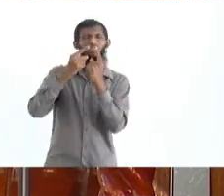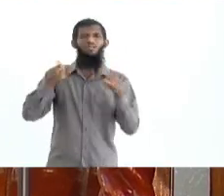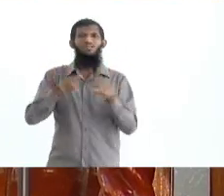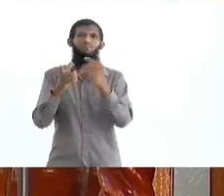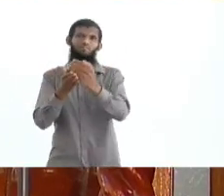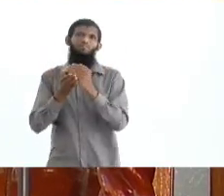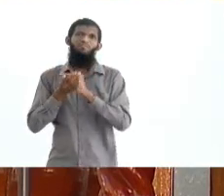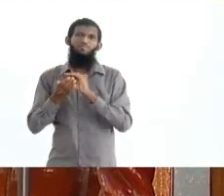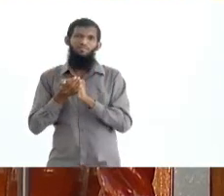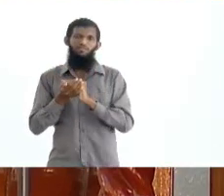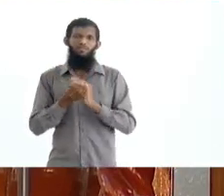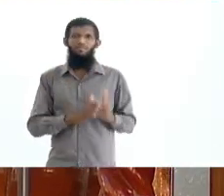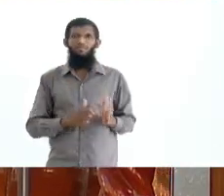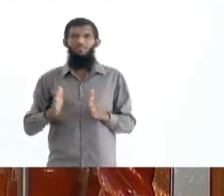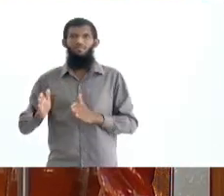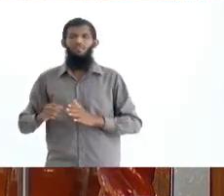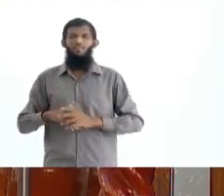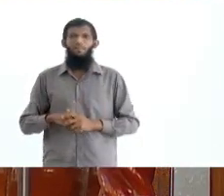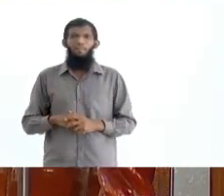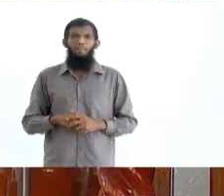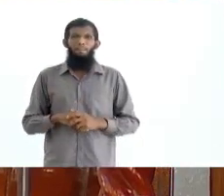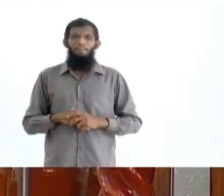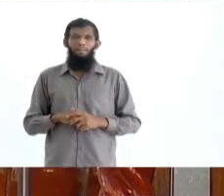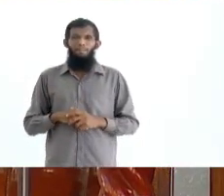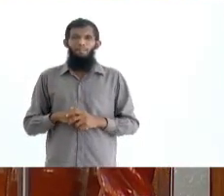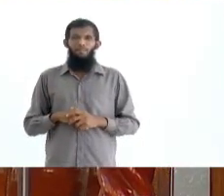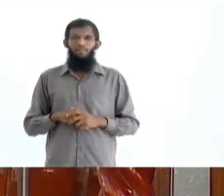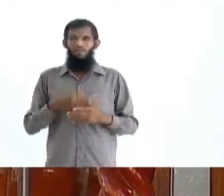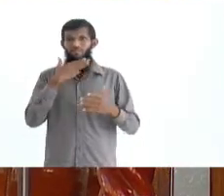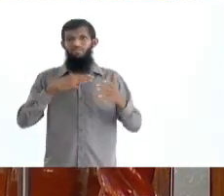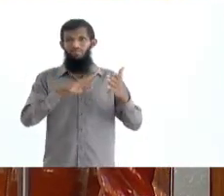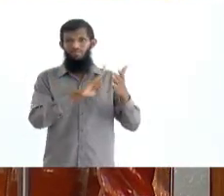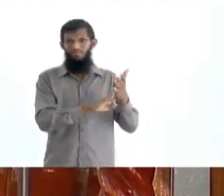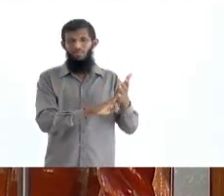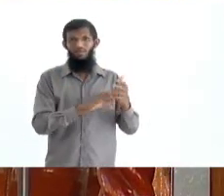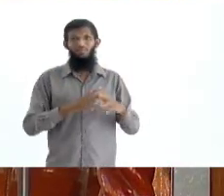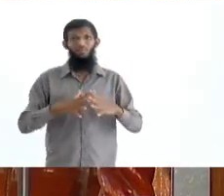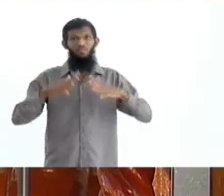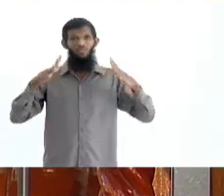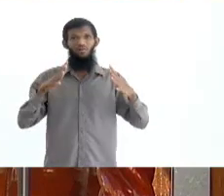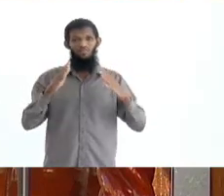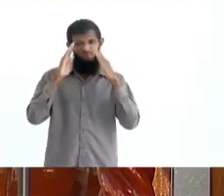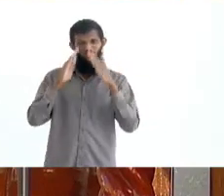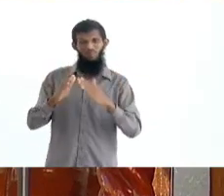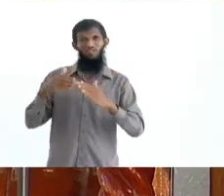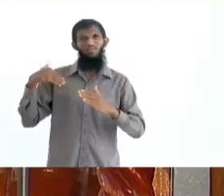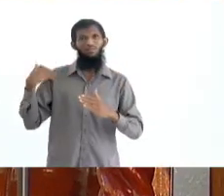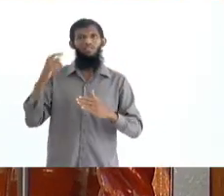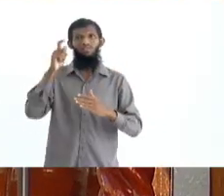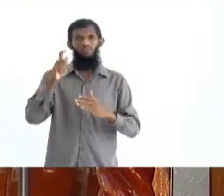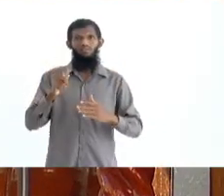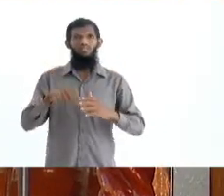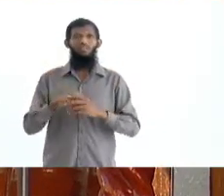Kit Resulullah sallallahu aleyhi ve alihi ve sellem zuvanun nan iskan devvumuge gotun. Eki